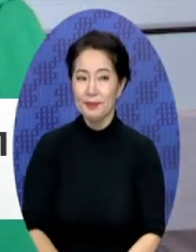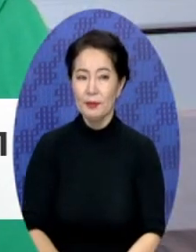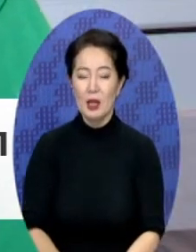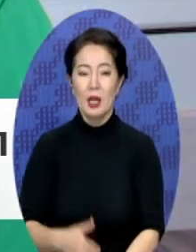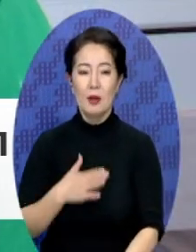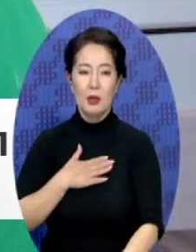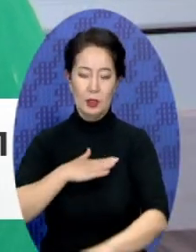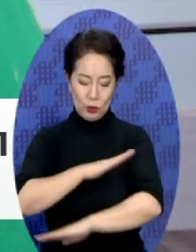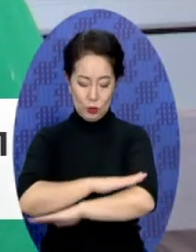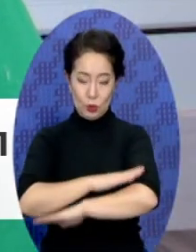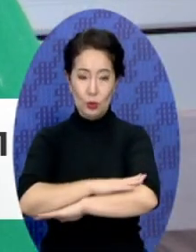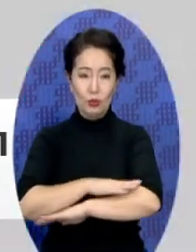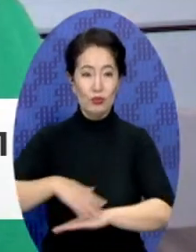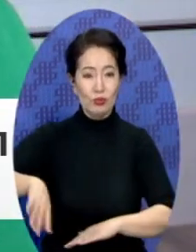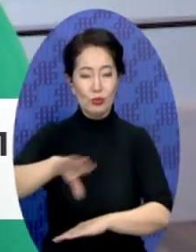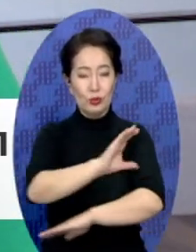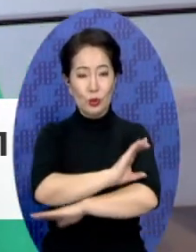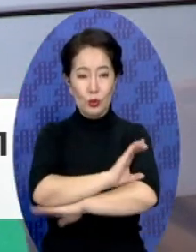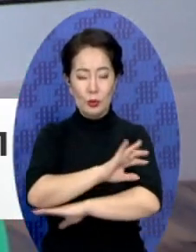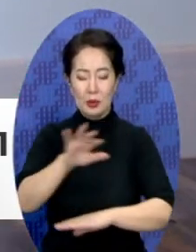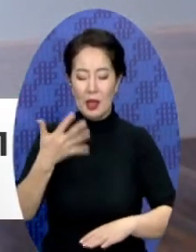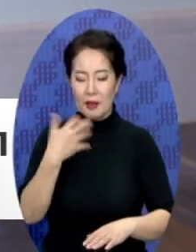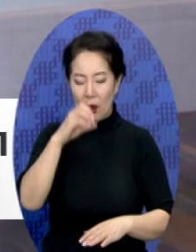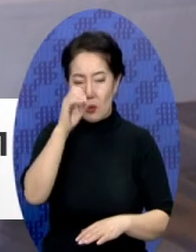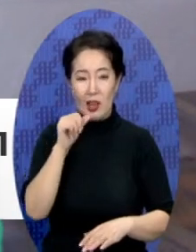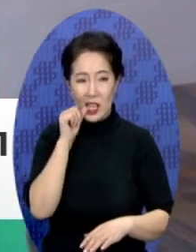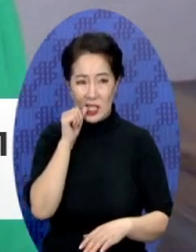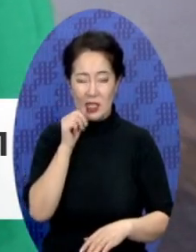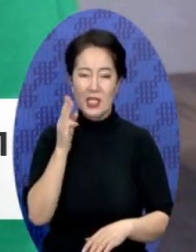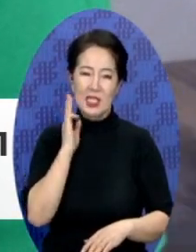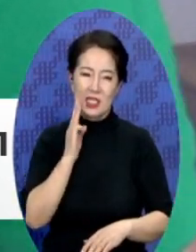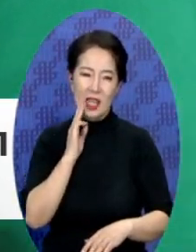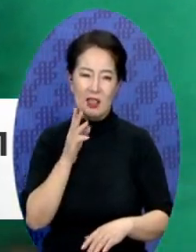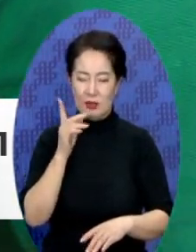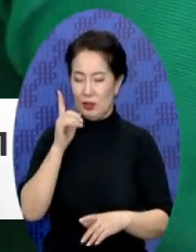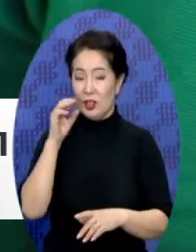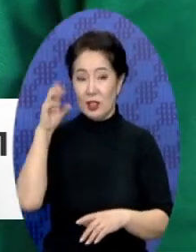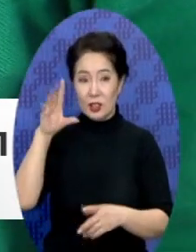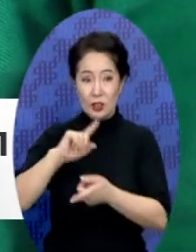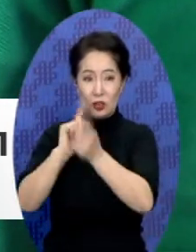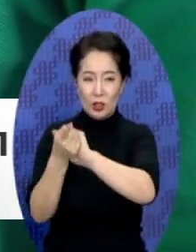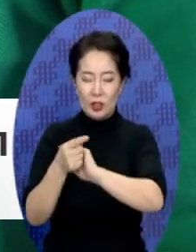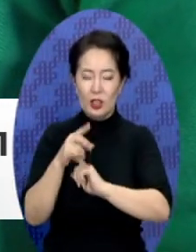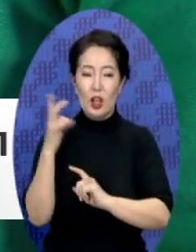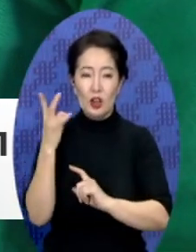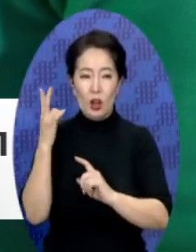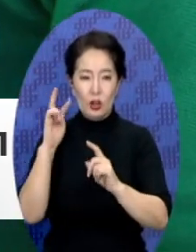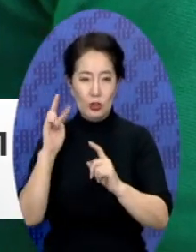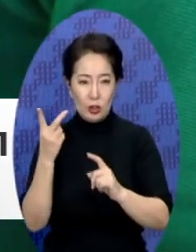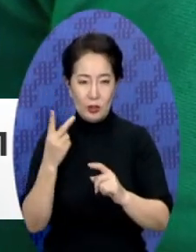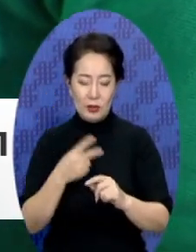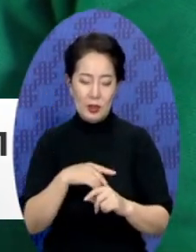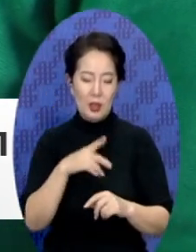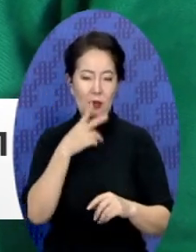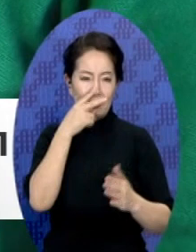Сургуулийн эрчим хүчийг 50% хэмжиж чадсан. Сургуульд багш ажилтнууд бүгдөө шар гэрлээ, лед гэрлээ солих, тэгээд ашиглаагүй гэрлээ унтраах, тэгээд ашиглаагүй цэглэгэн